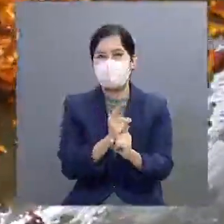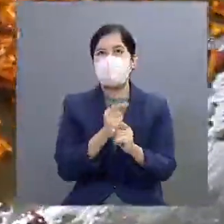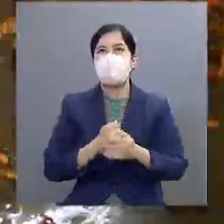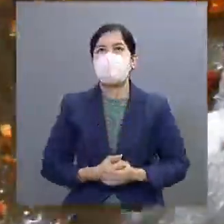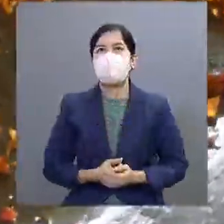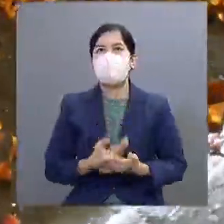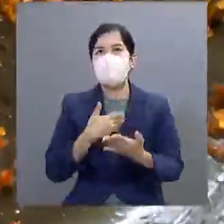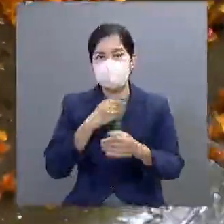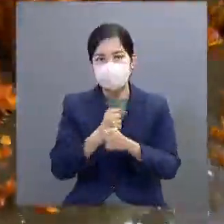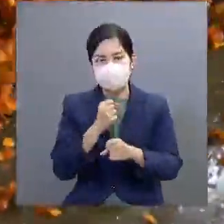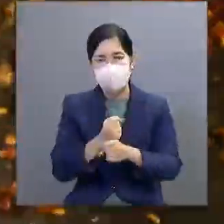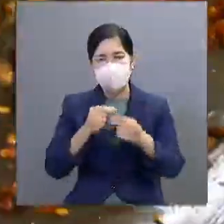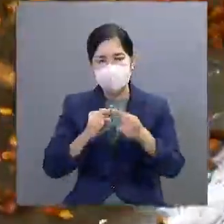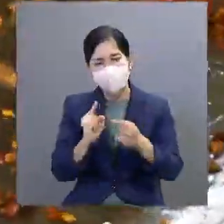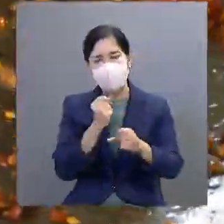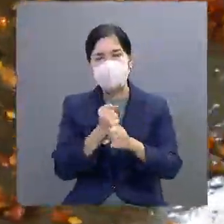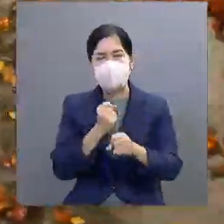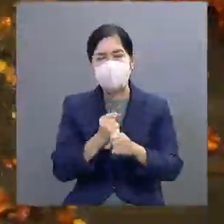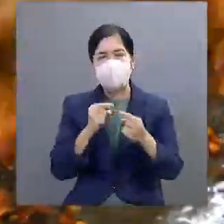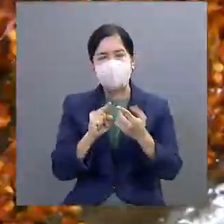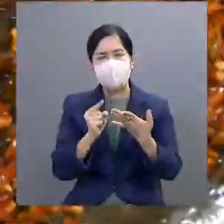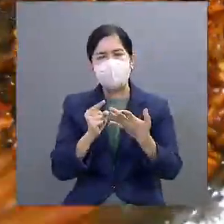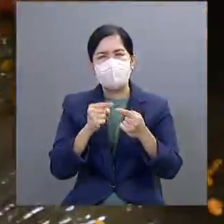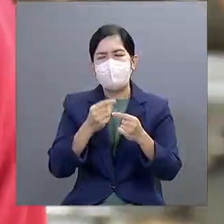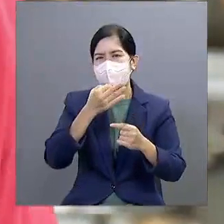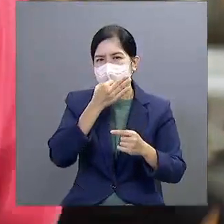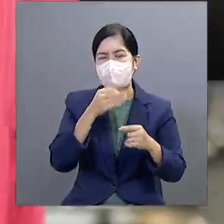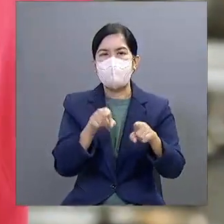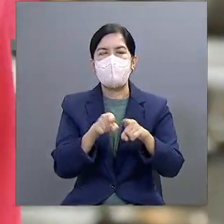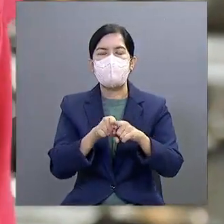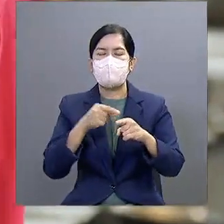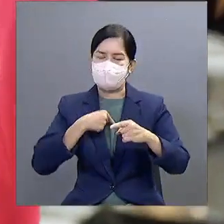ากินเนี่ยมันเหมือนกับสงครามเหมือนกันนะ